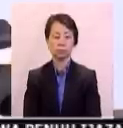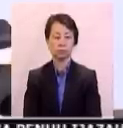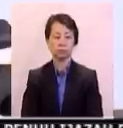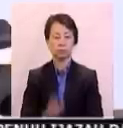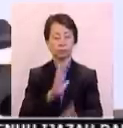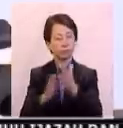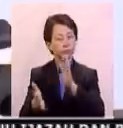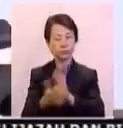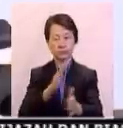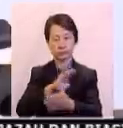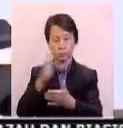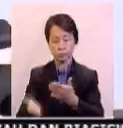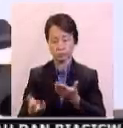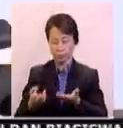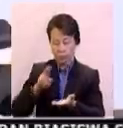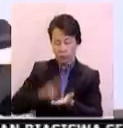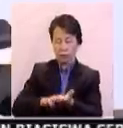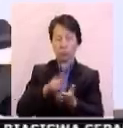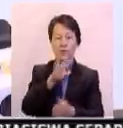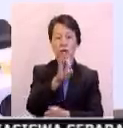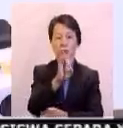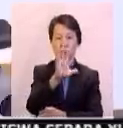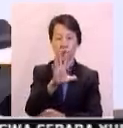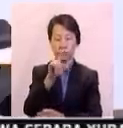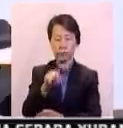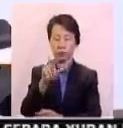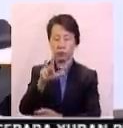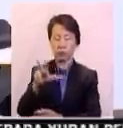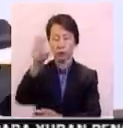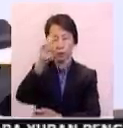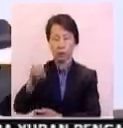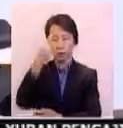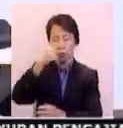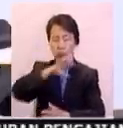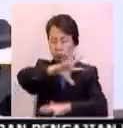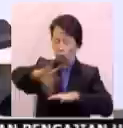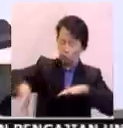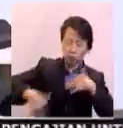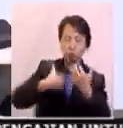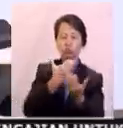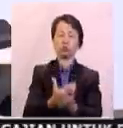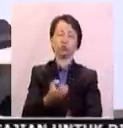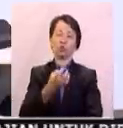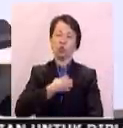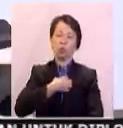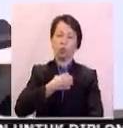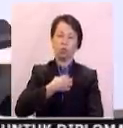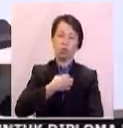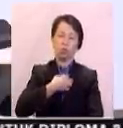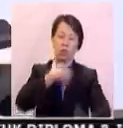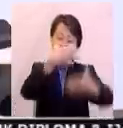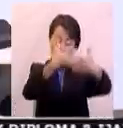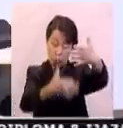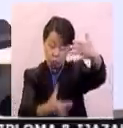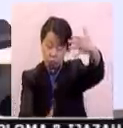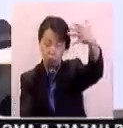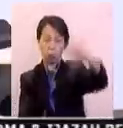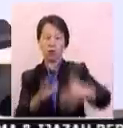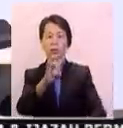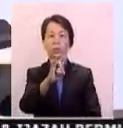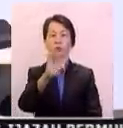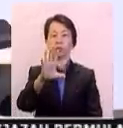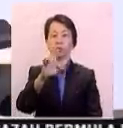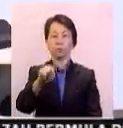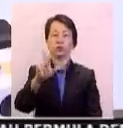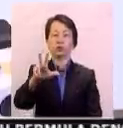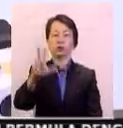Selesai itu, rekod kita adalah 85.3% bagi semua aduan. Baik. Bila